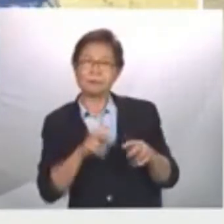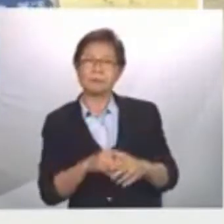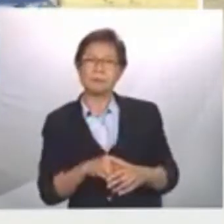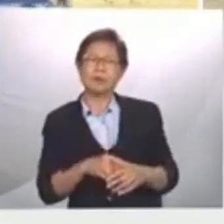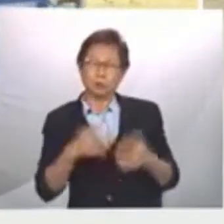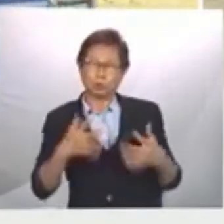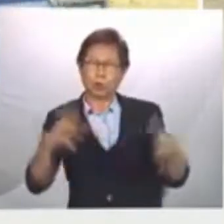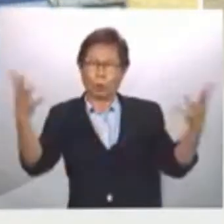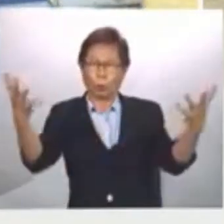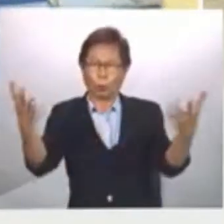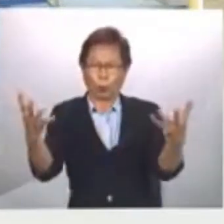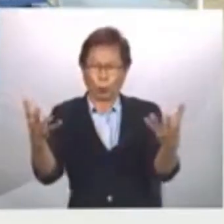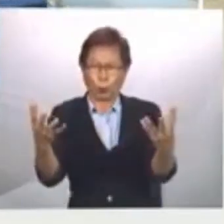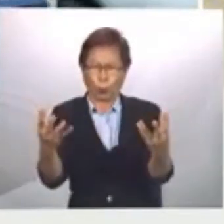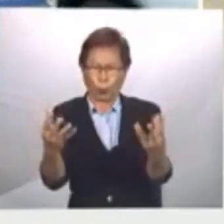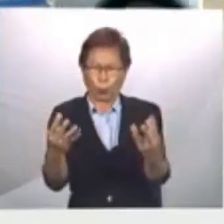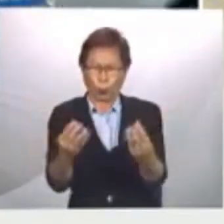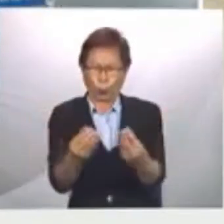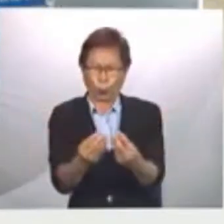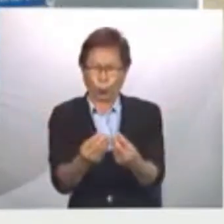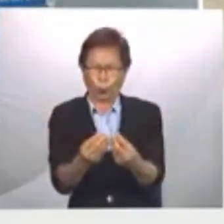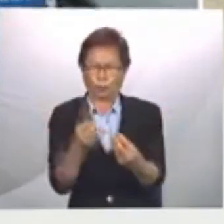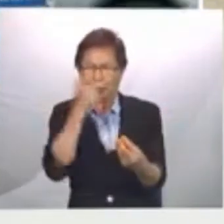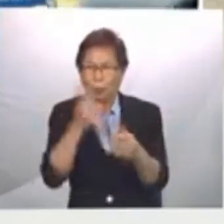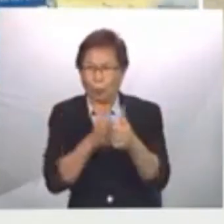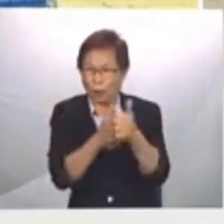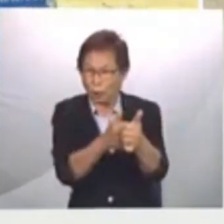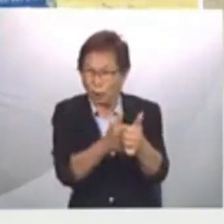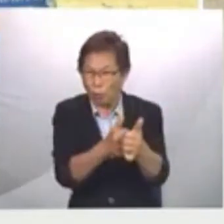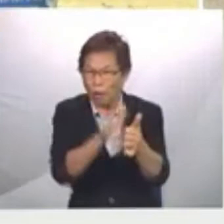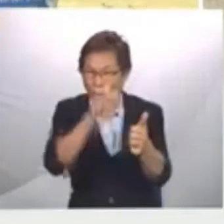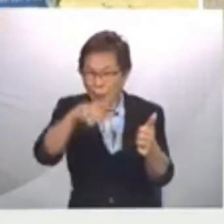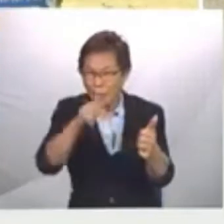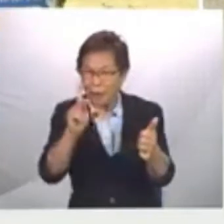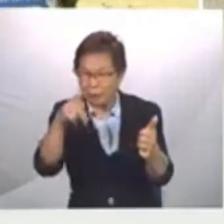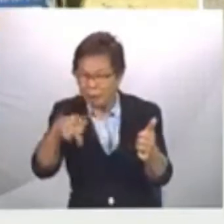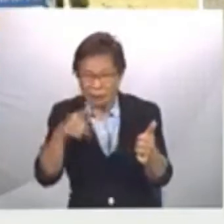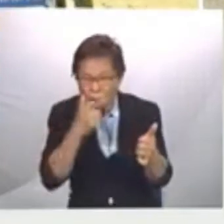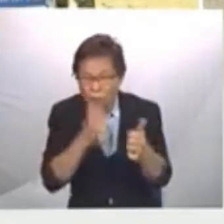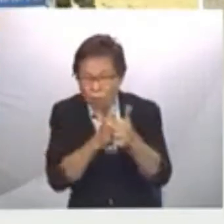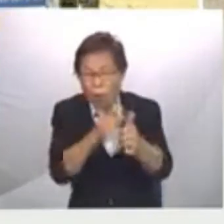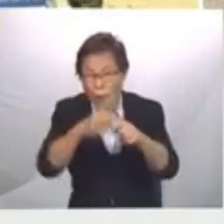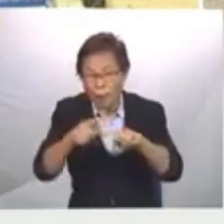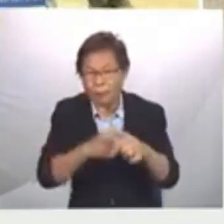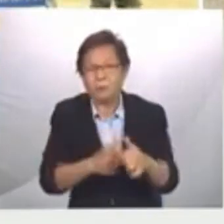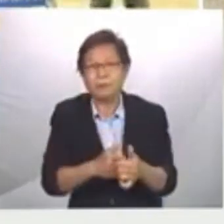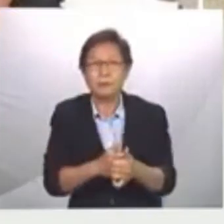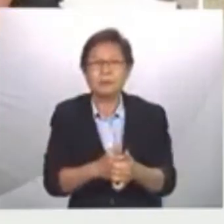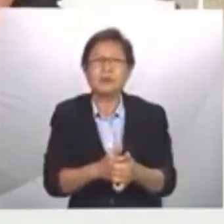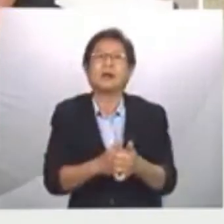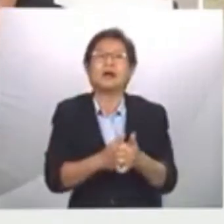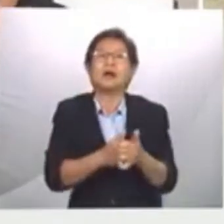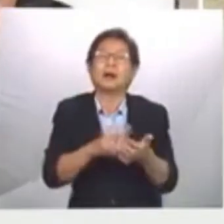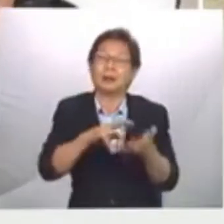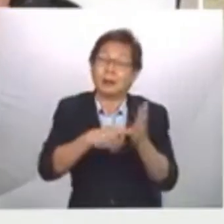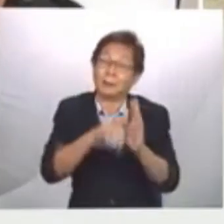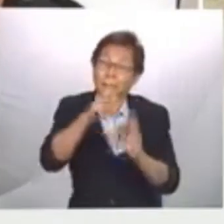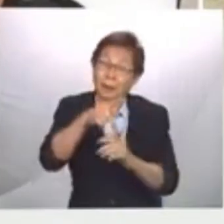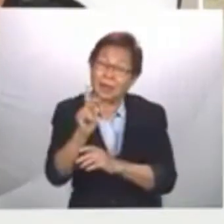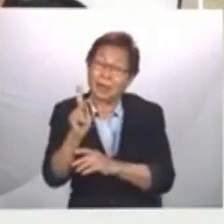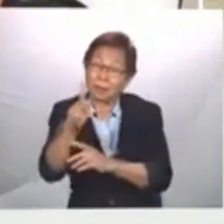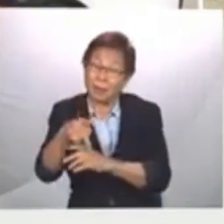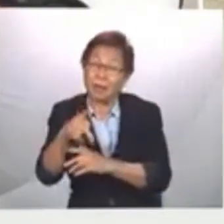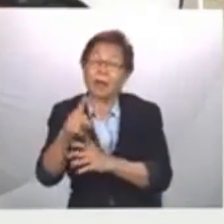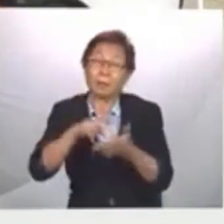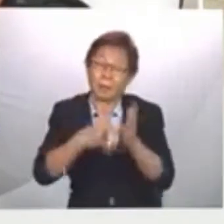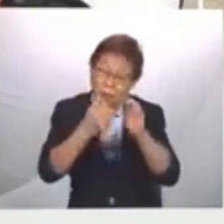berkurangan dari segi kegagalan pematuhan, ya, tetapi pematuhan tersebut adalah pematuhan keluar rumah. Ada satu